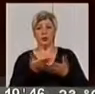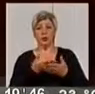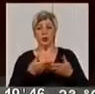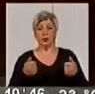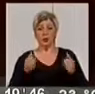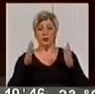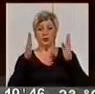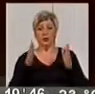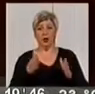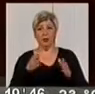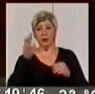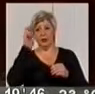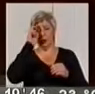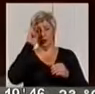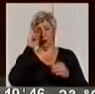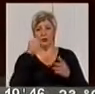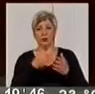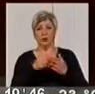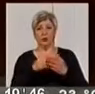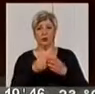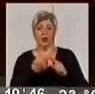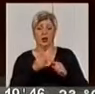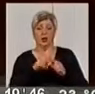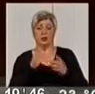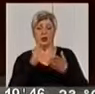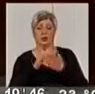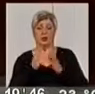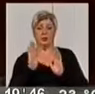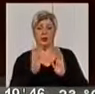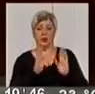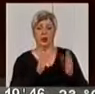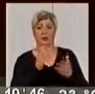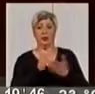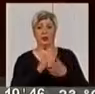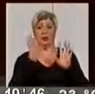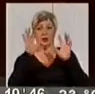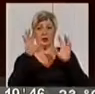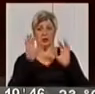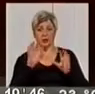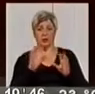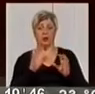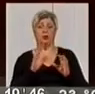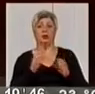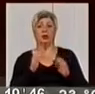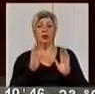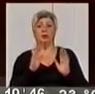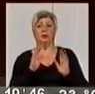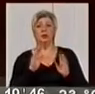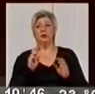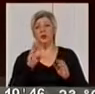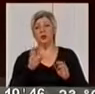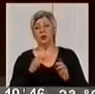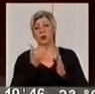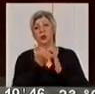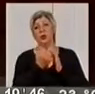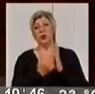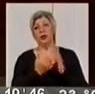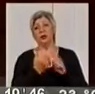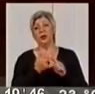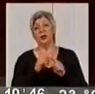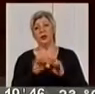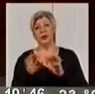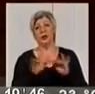рамках державного бюджету, це є порядок, є закон, так, і ми ніяк далі рухатися не можемо, тільки от таким порядком, то програми, які діють на